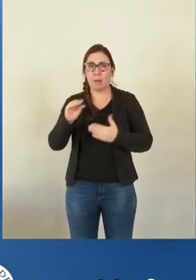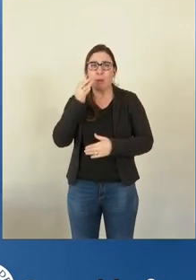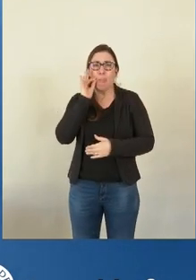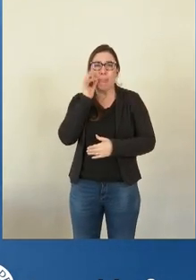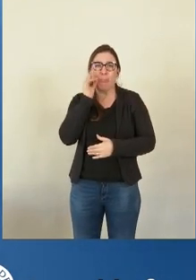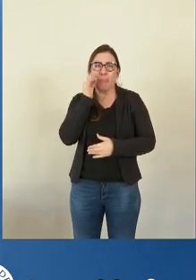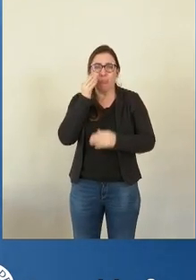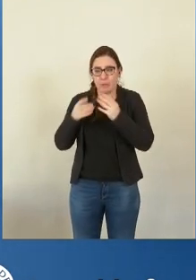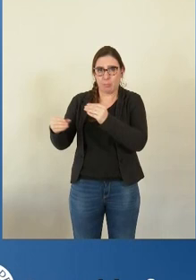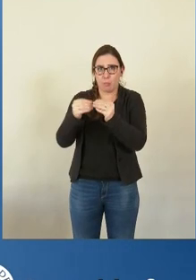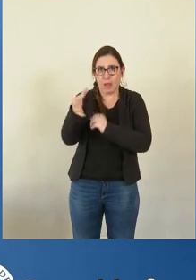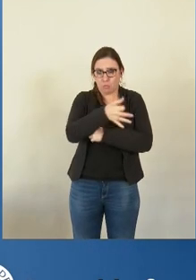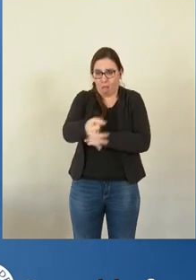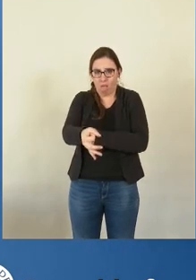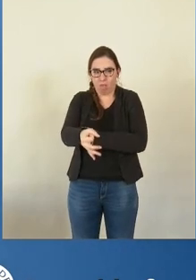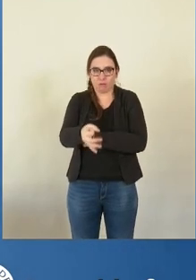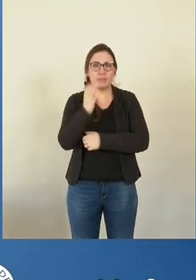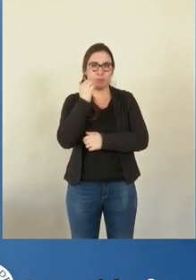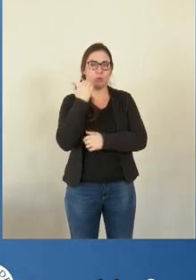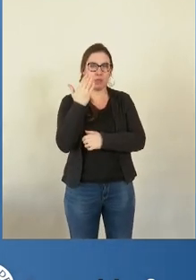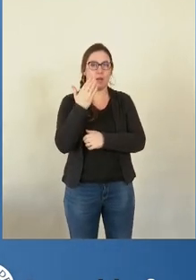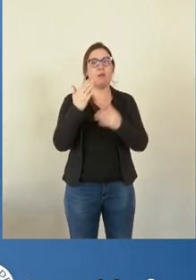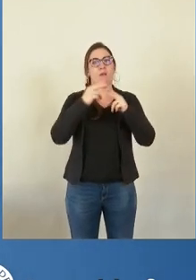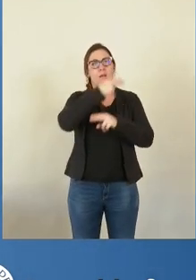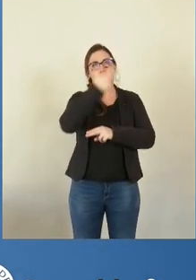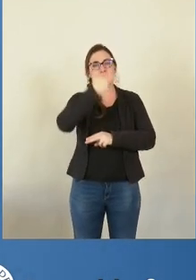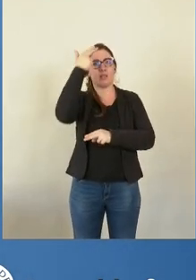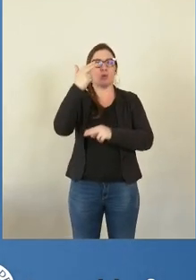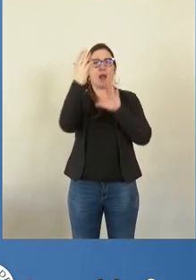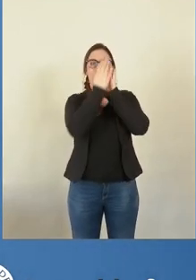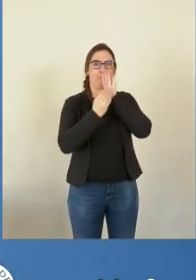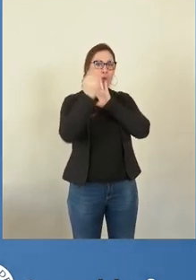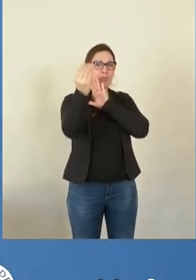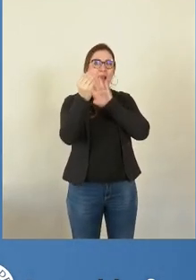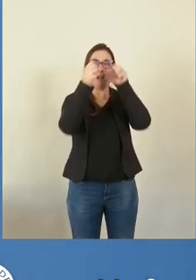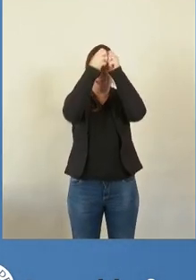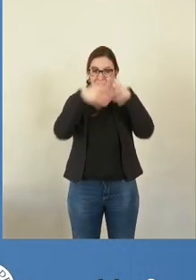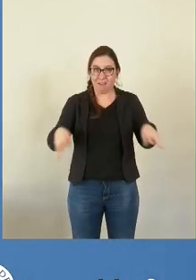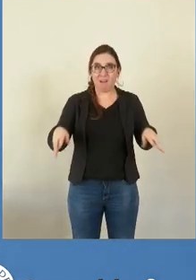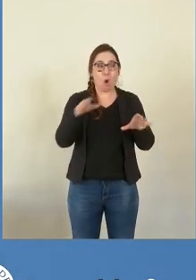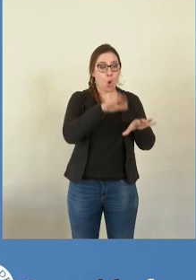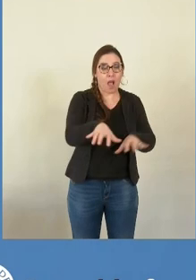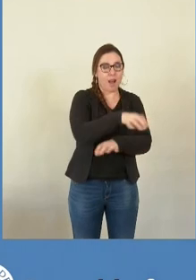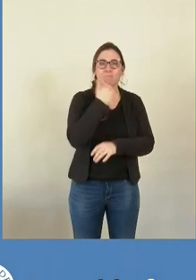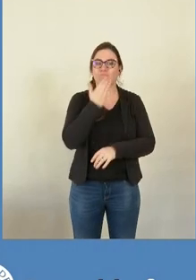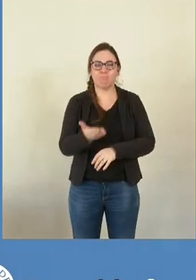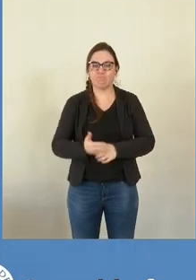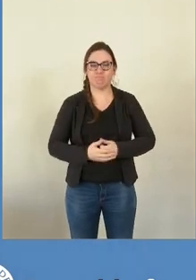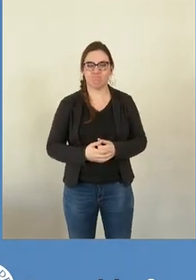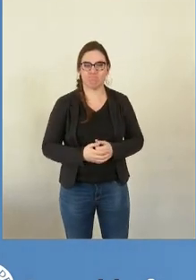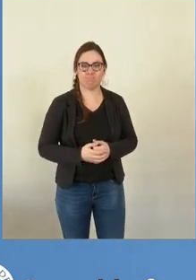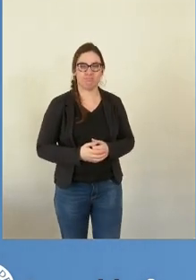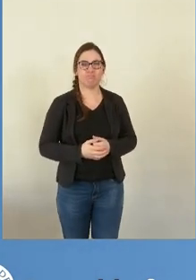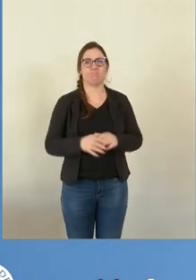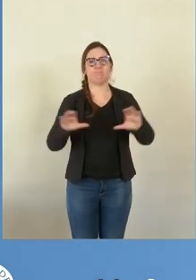fraction de leur population le modèle tel que pensé au niveau national ne peut donc se décliner mécaniquement au niveau local le